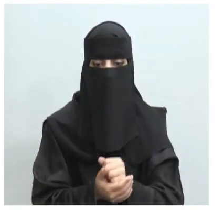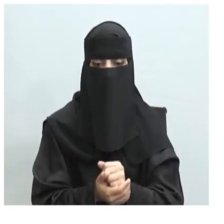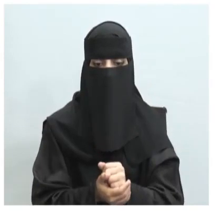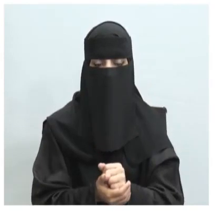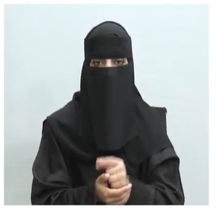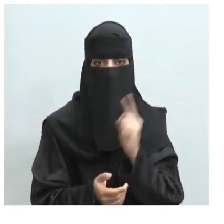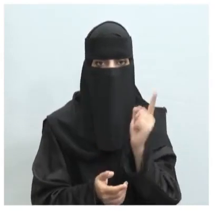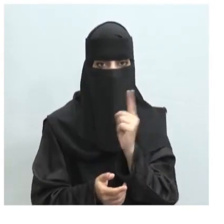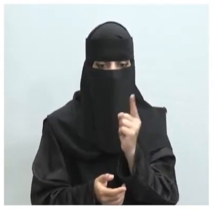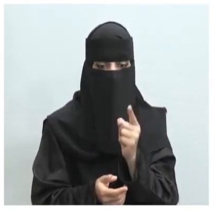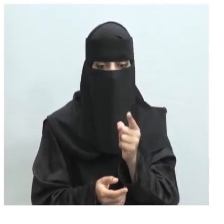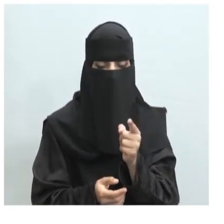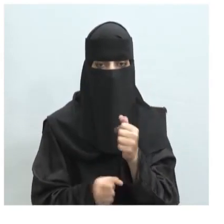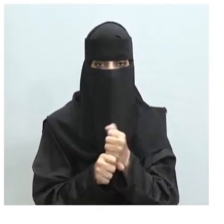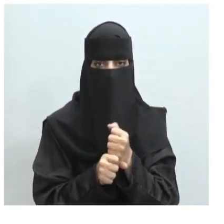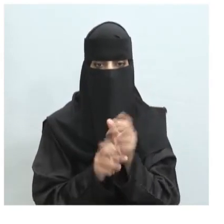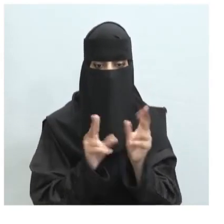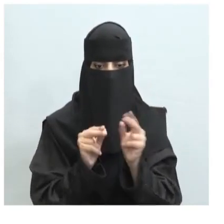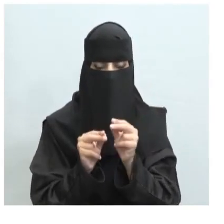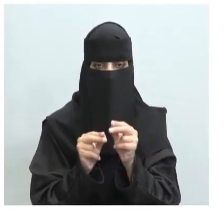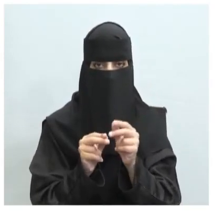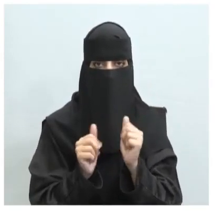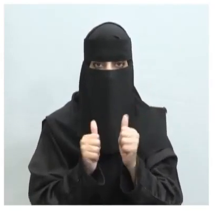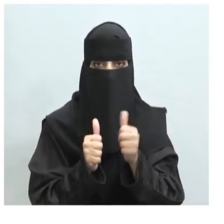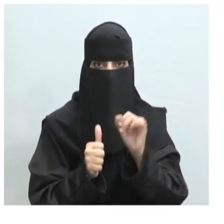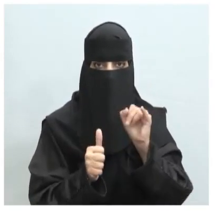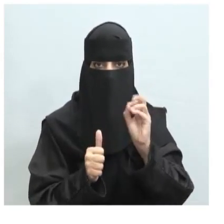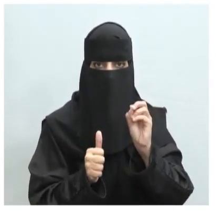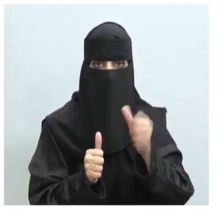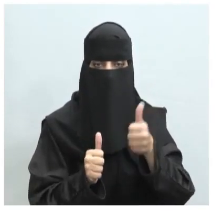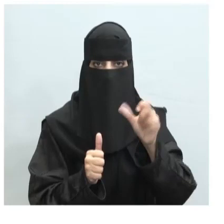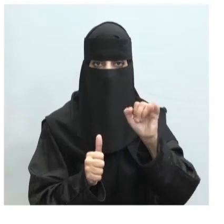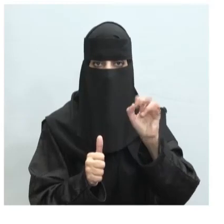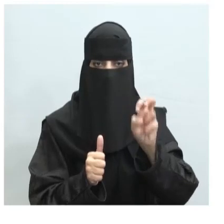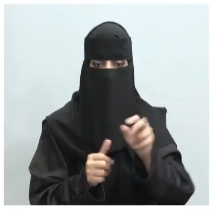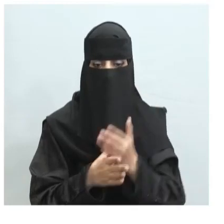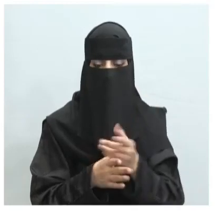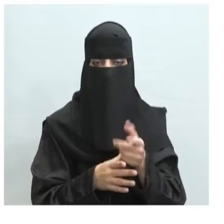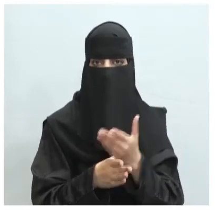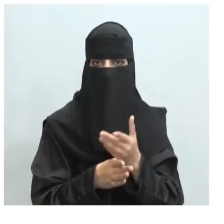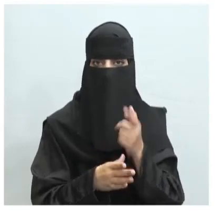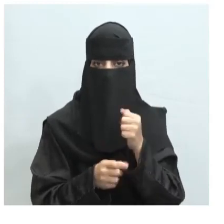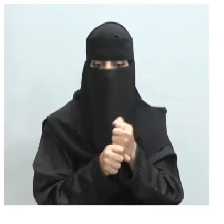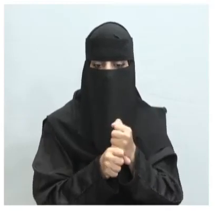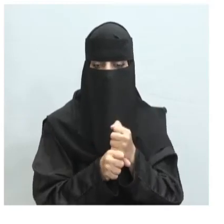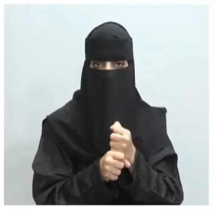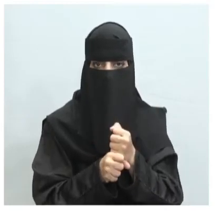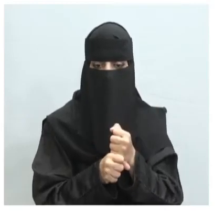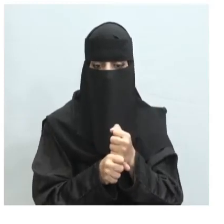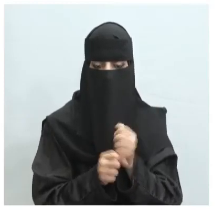والمروحه هذه نمثلها بالمقاومه الاجهزه التي نستخدمها نمثلها